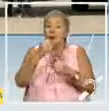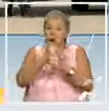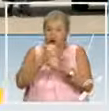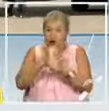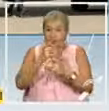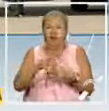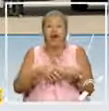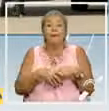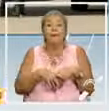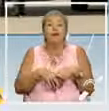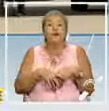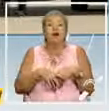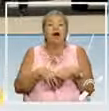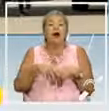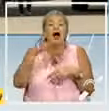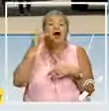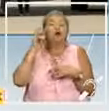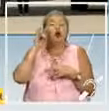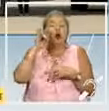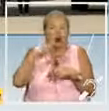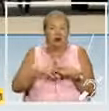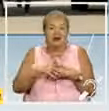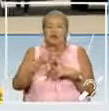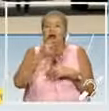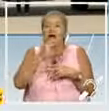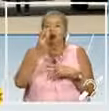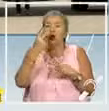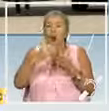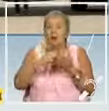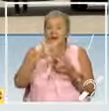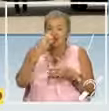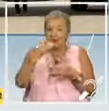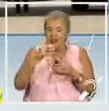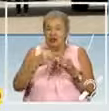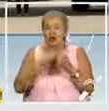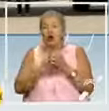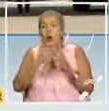la ICR New York, iar între anii 2010